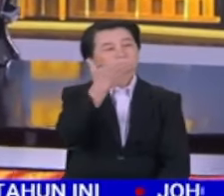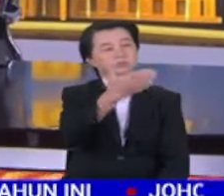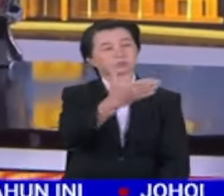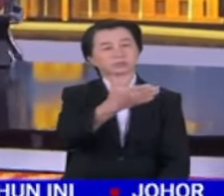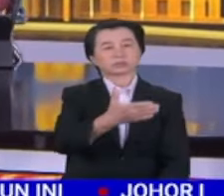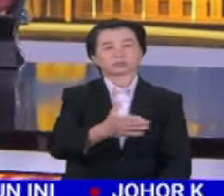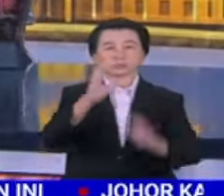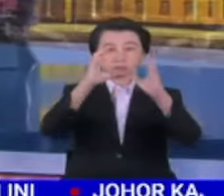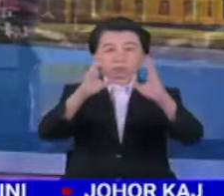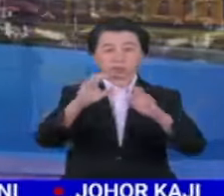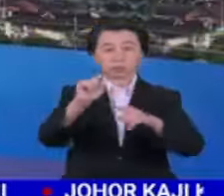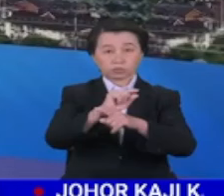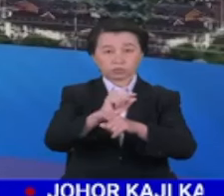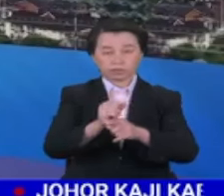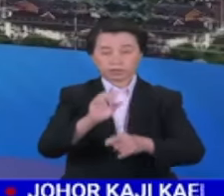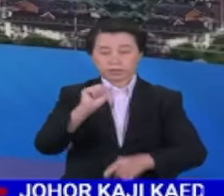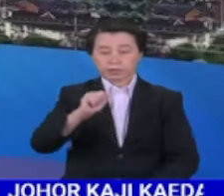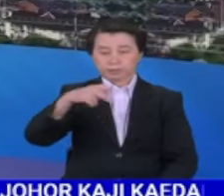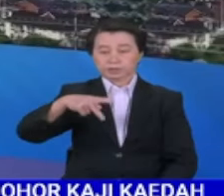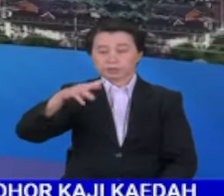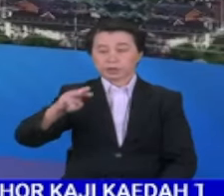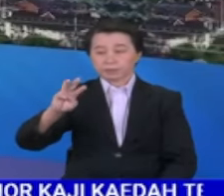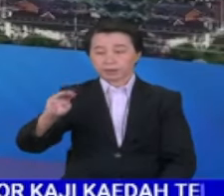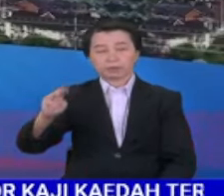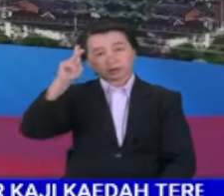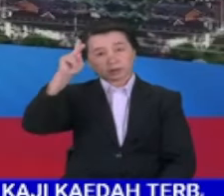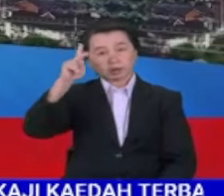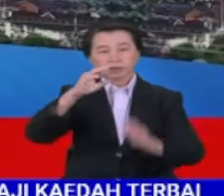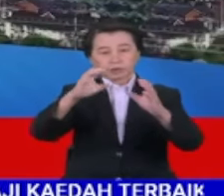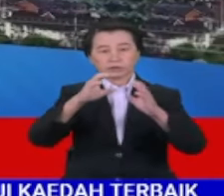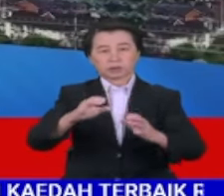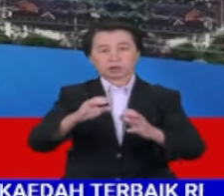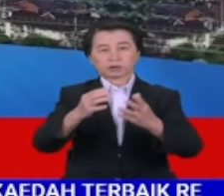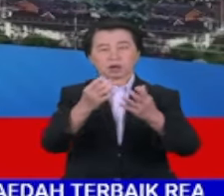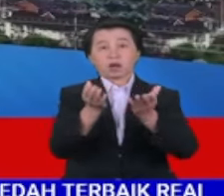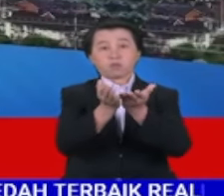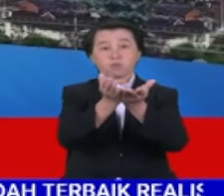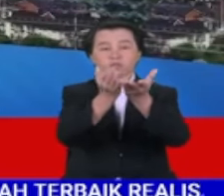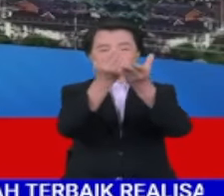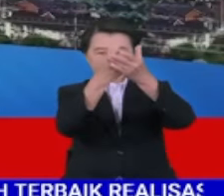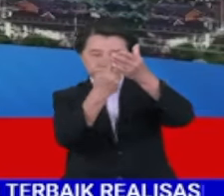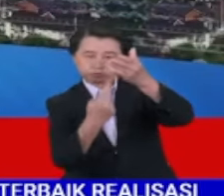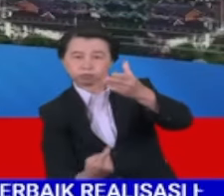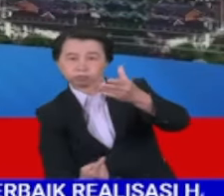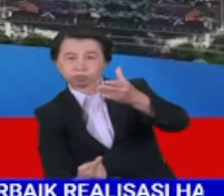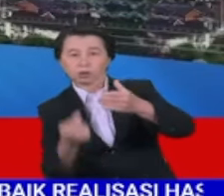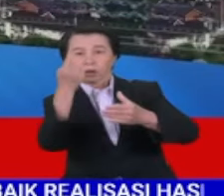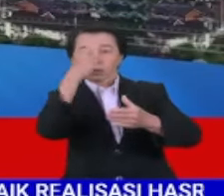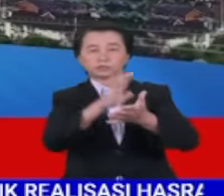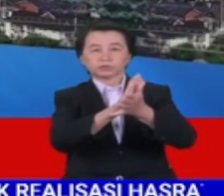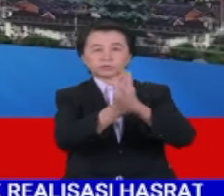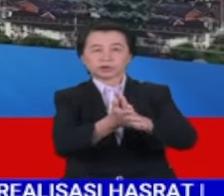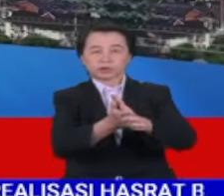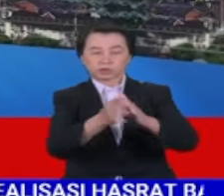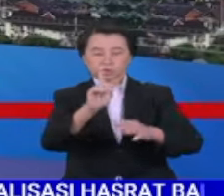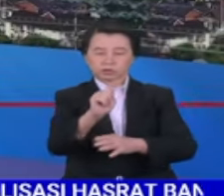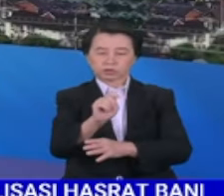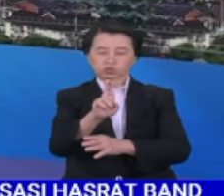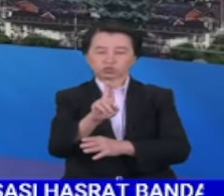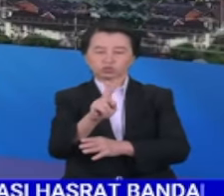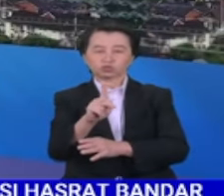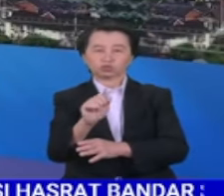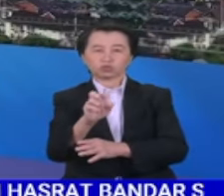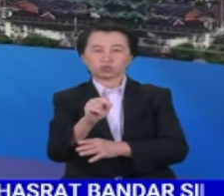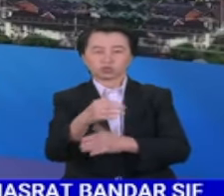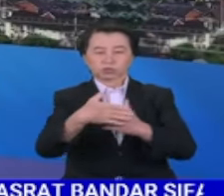kaidah yang digunakan maritim Malaysia negeri Kelantan ini adalah secara penenggelaman ia bertujuan untuk dijadikan tukun tiruan